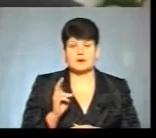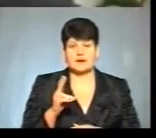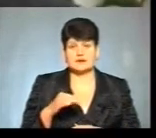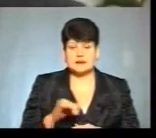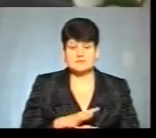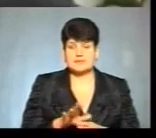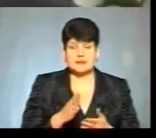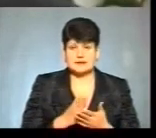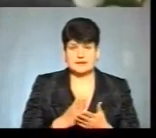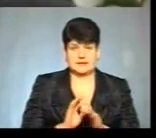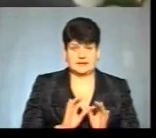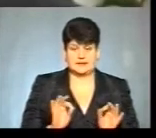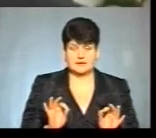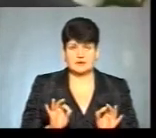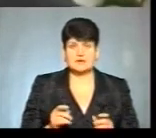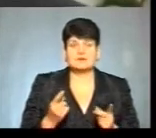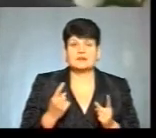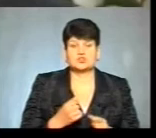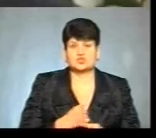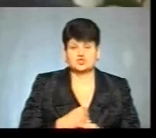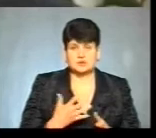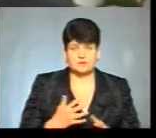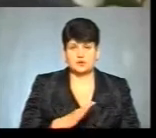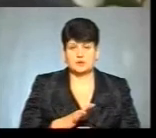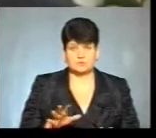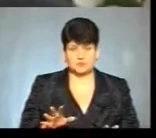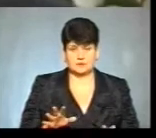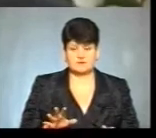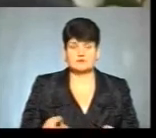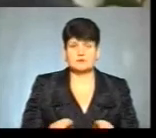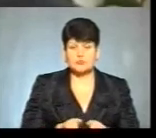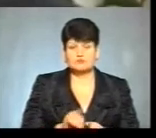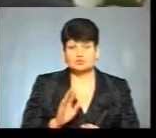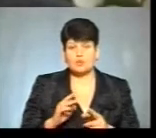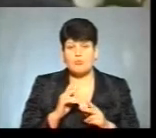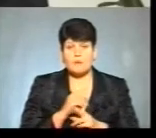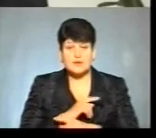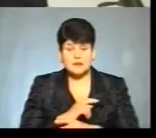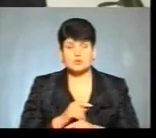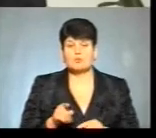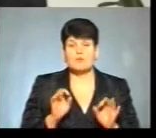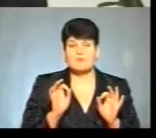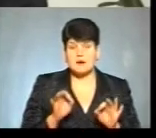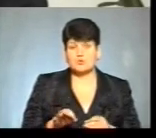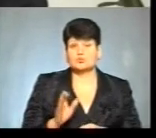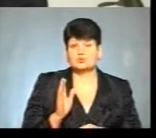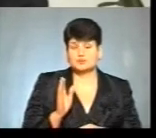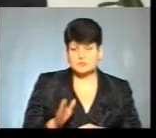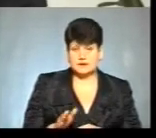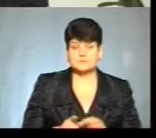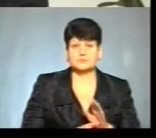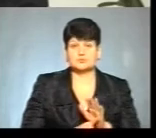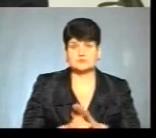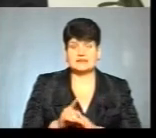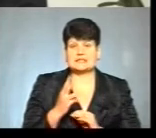на превеликий жаль, воно не буде. Як би ми це не робили, воно не буде. Все рівно будуть якісь помилки. Тому правильно буде запустити там